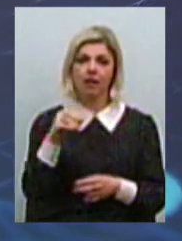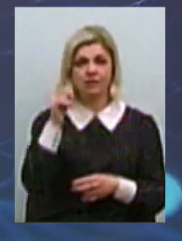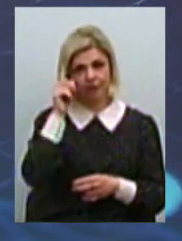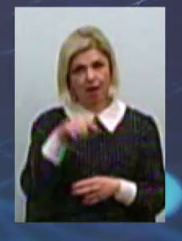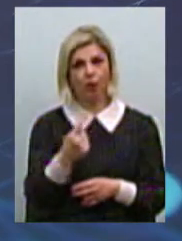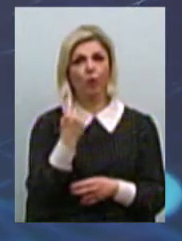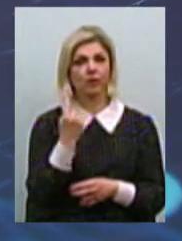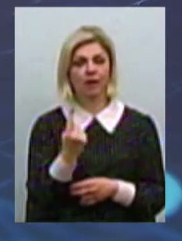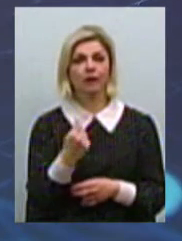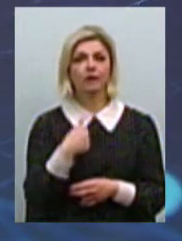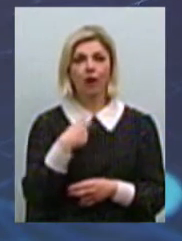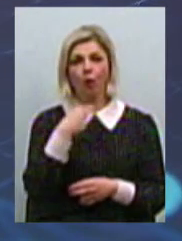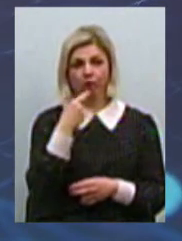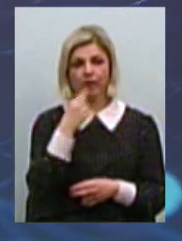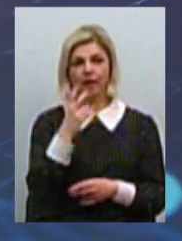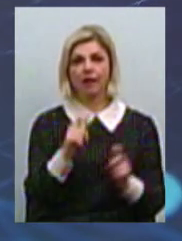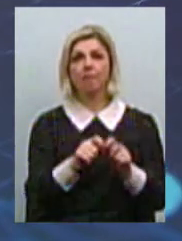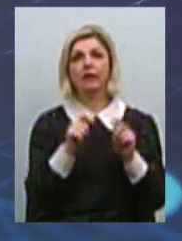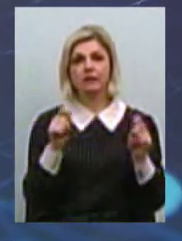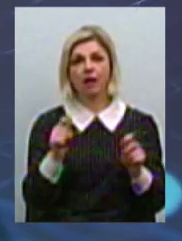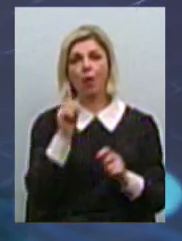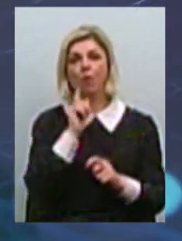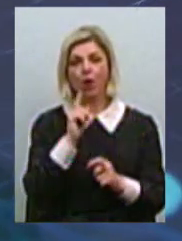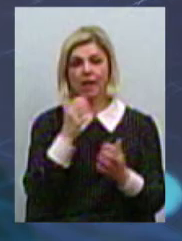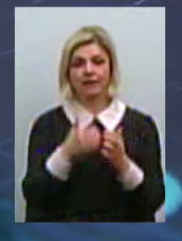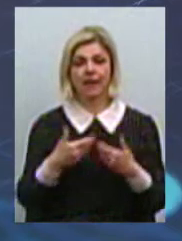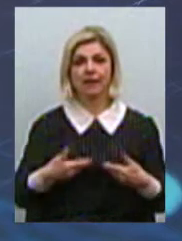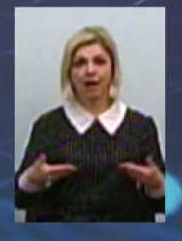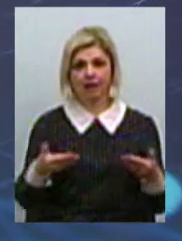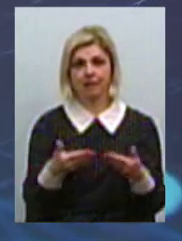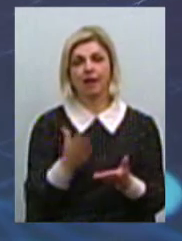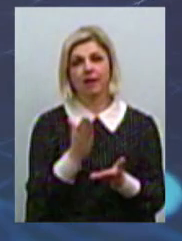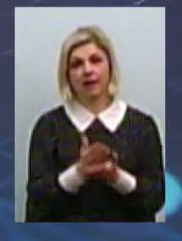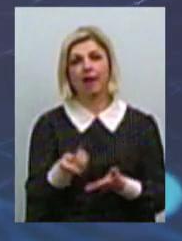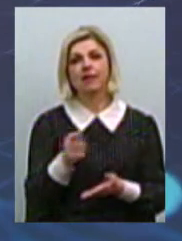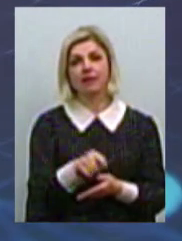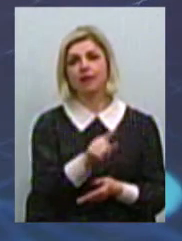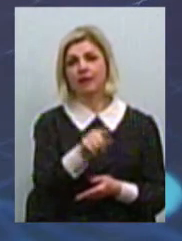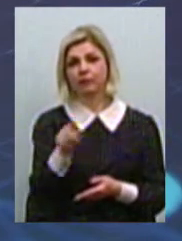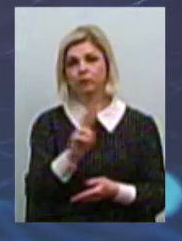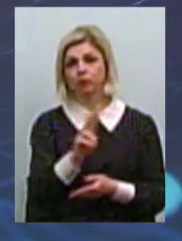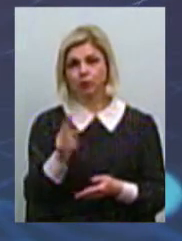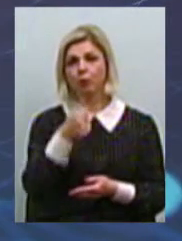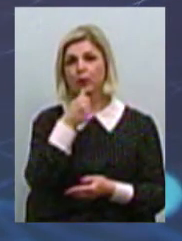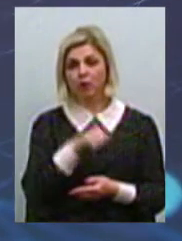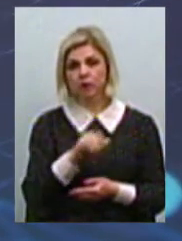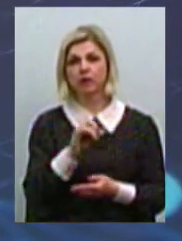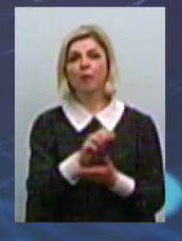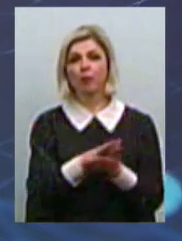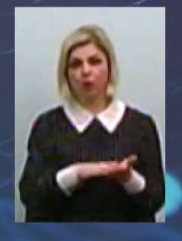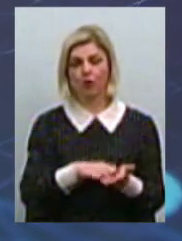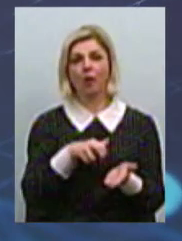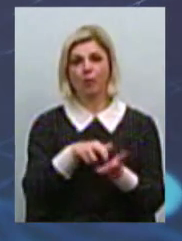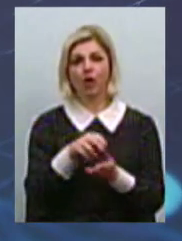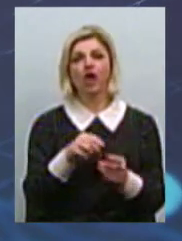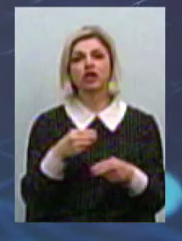і я говорив про це на презентації, що допоки серед нас є ті, хто пройшли вже і продовжують йти через